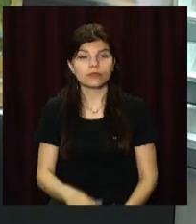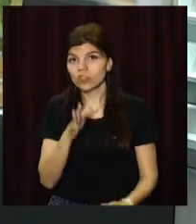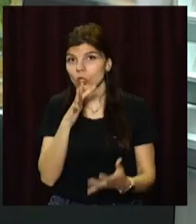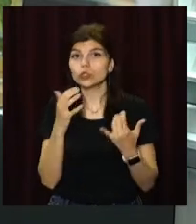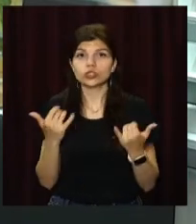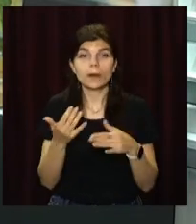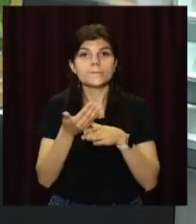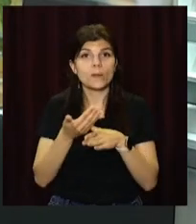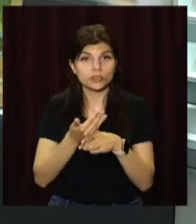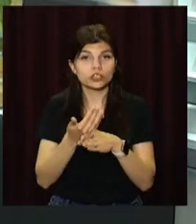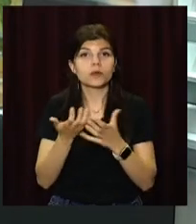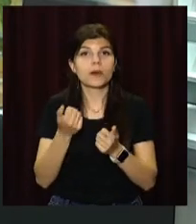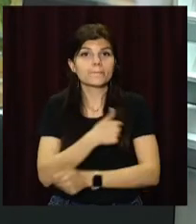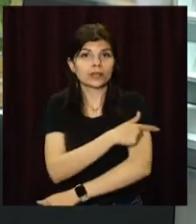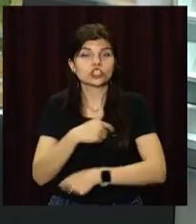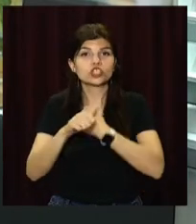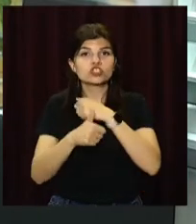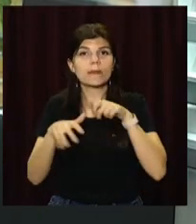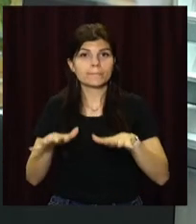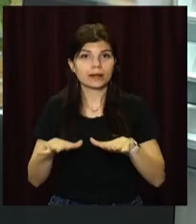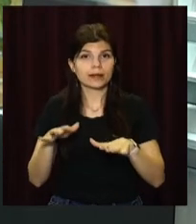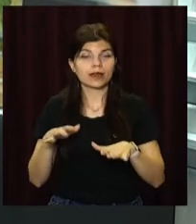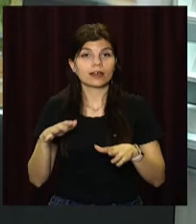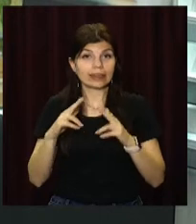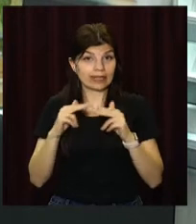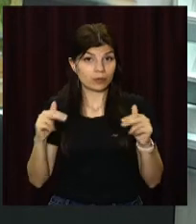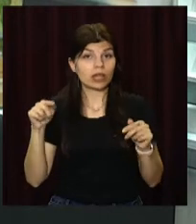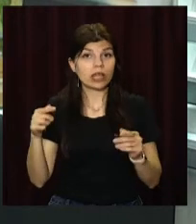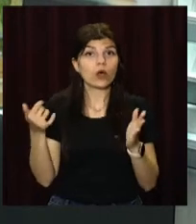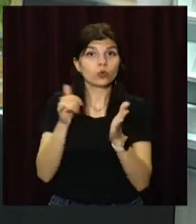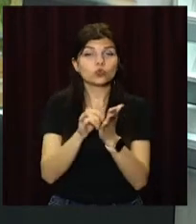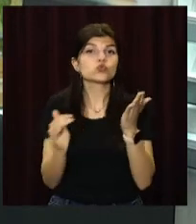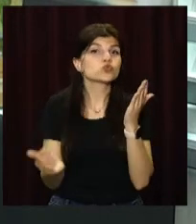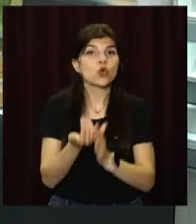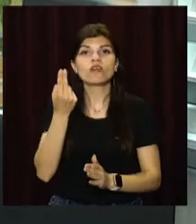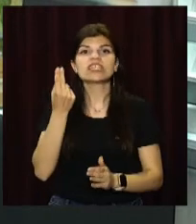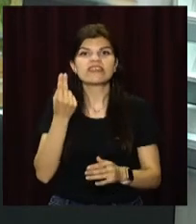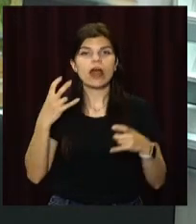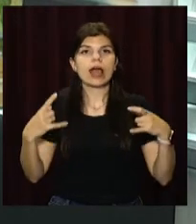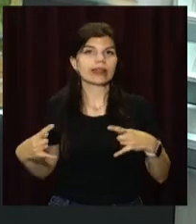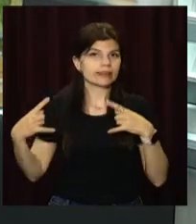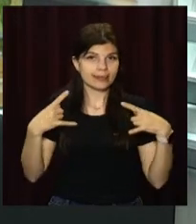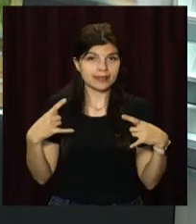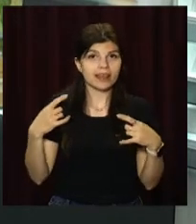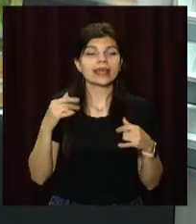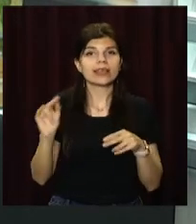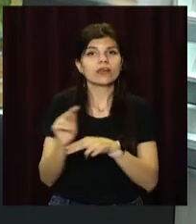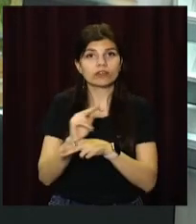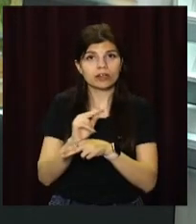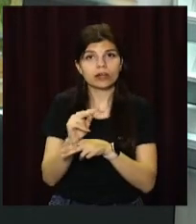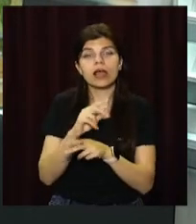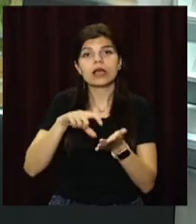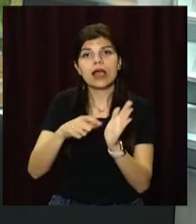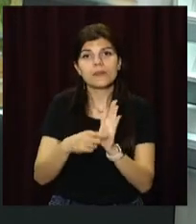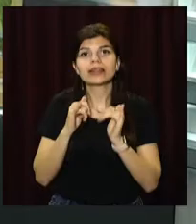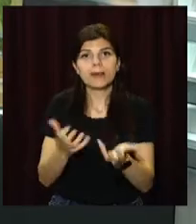Сучасного помічника отримали медики 16-ї міської лікарні Дніпра. Там встановили новий цифровий рентгенапарат та відремонтували кабінет